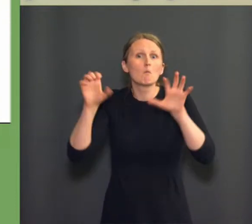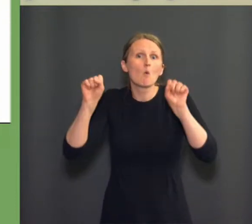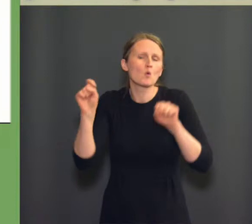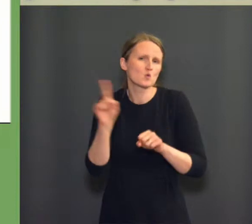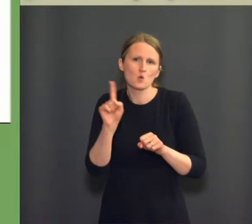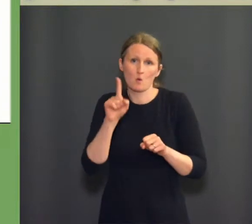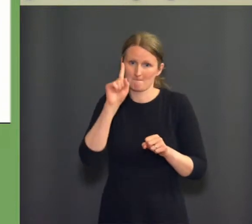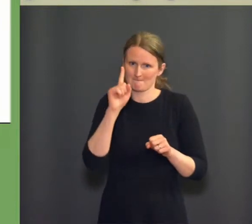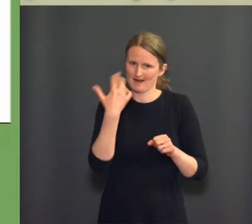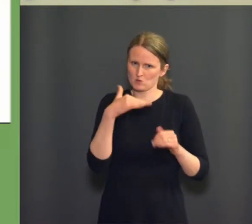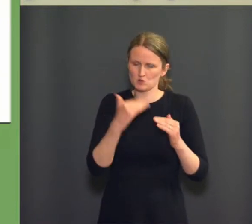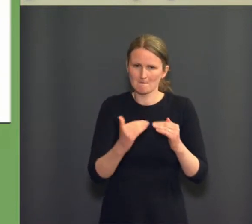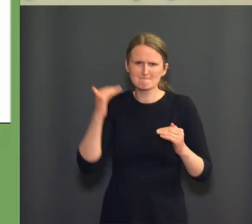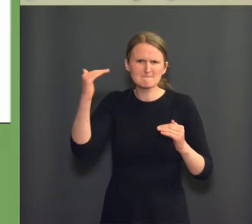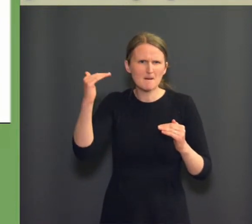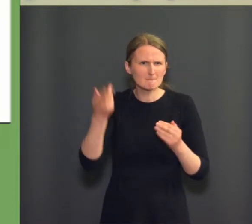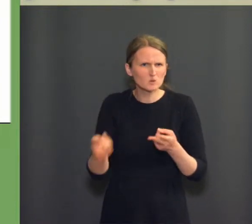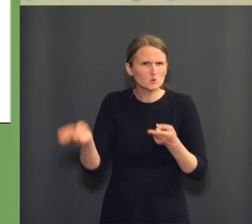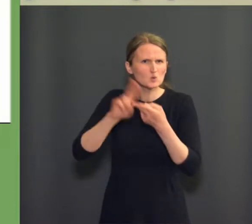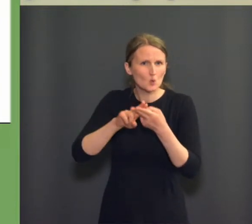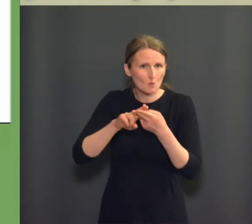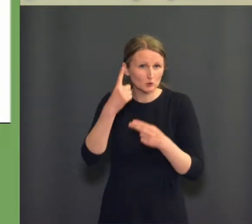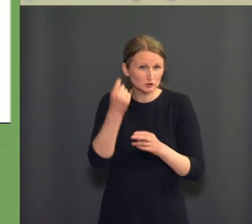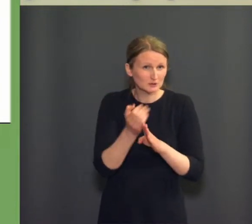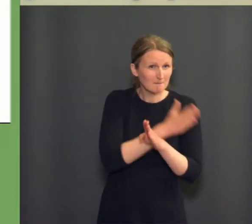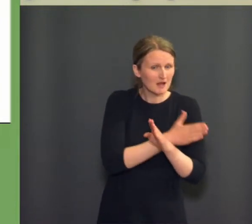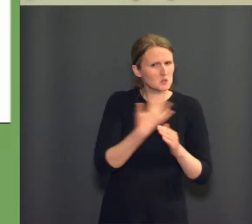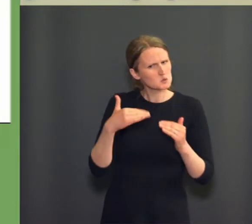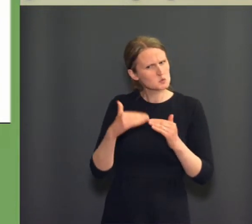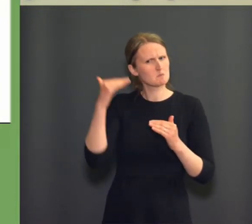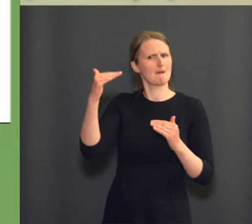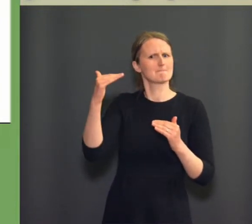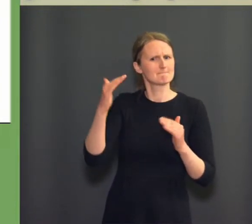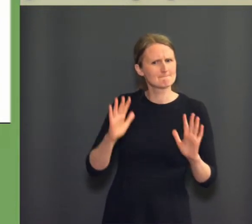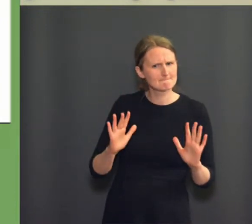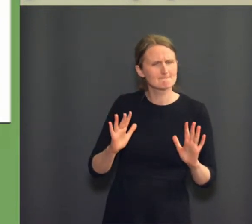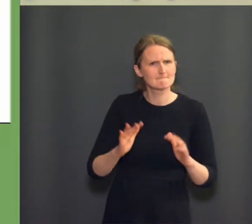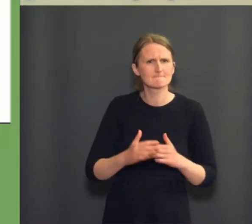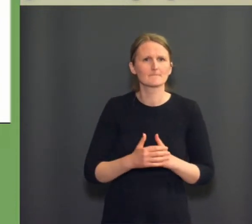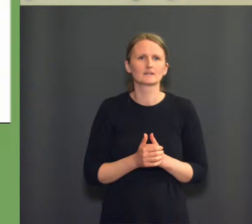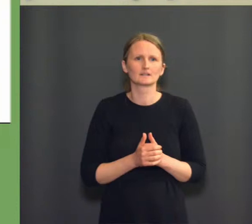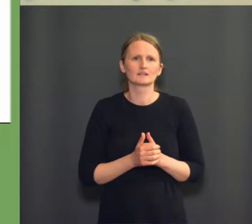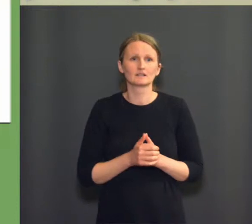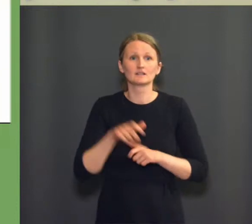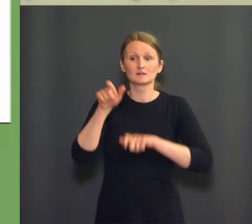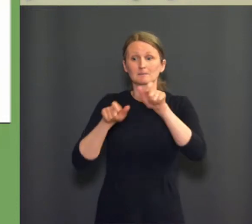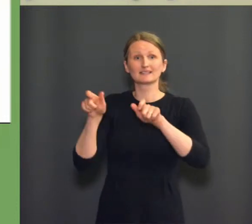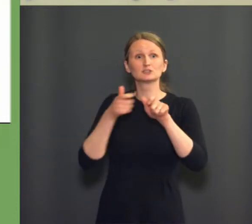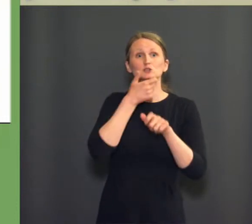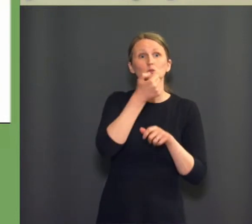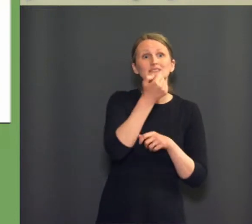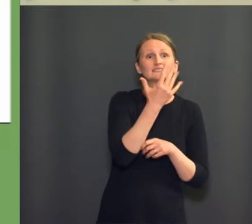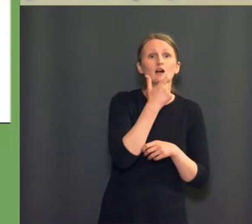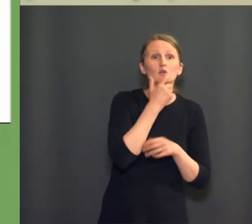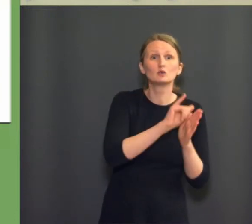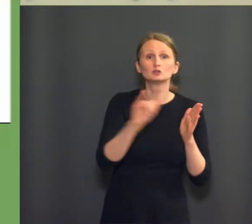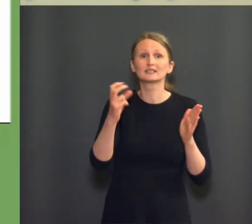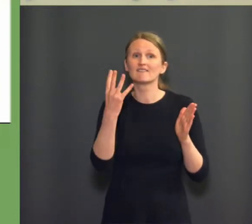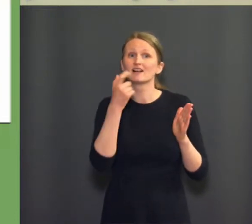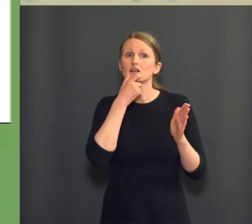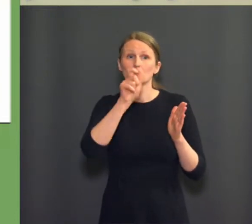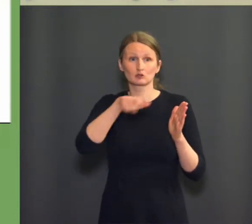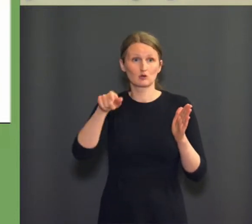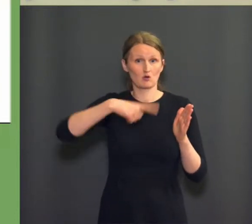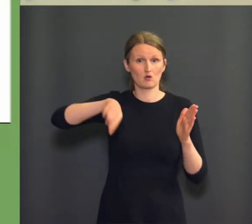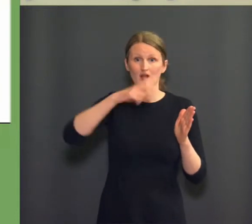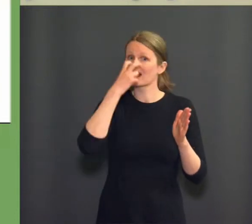dans toutes les tranches d'âge, mais tout spécialement dans les 65 à 84 ans qui ne sont pas des résidents de maisons de